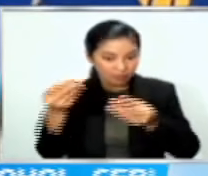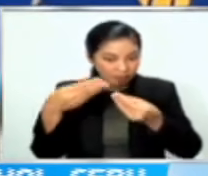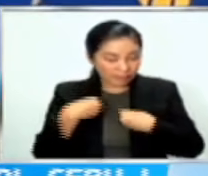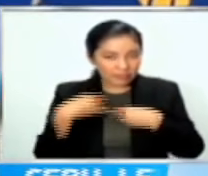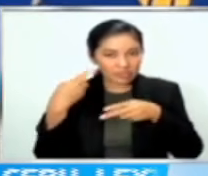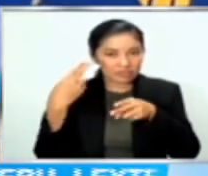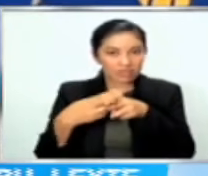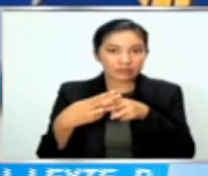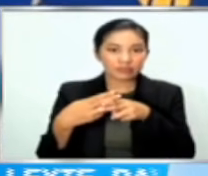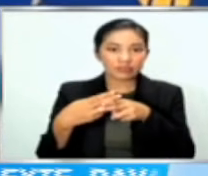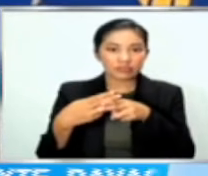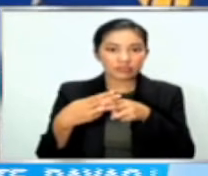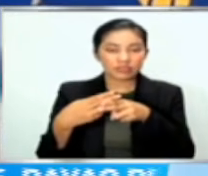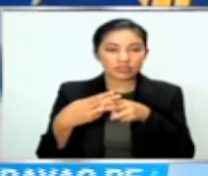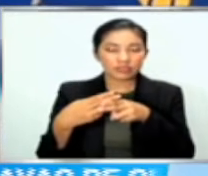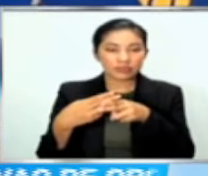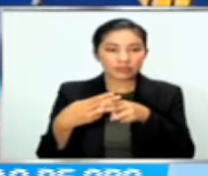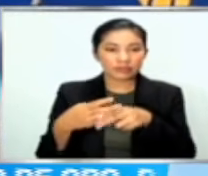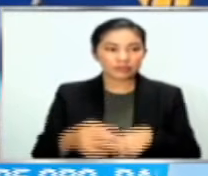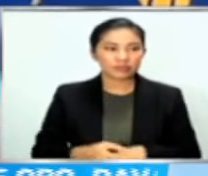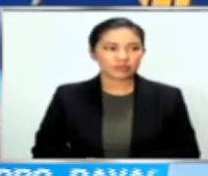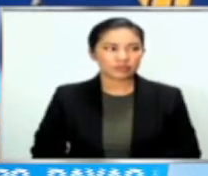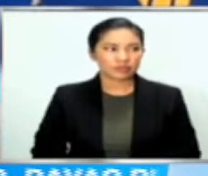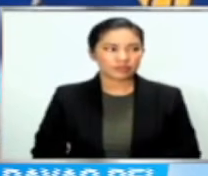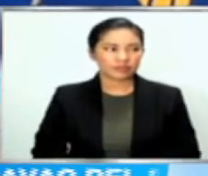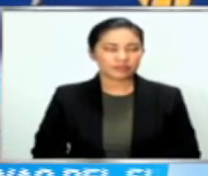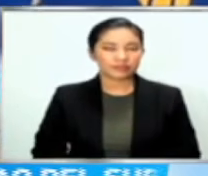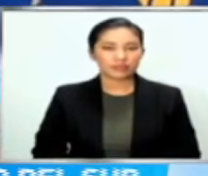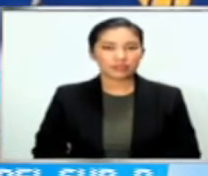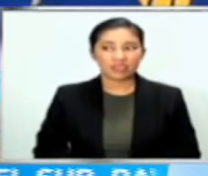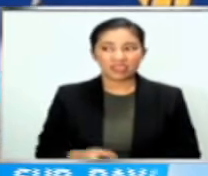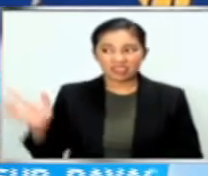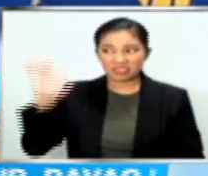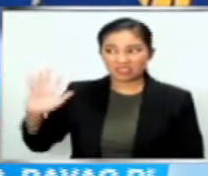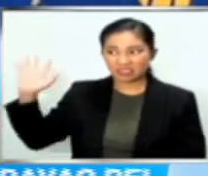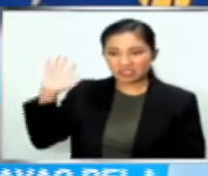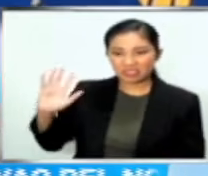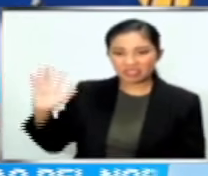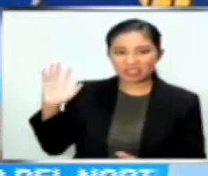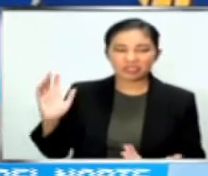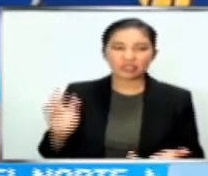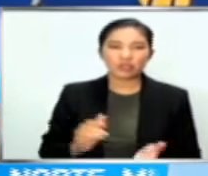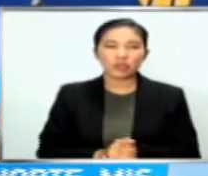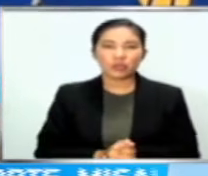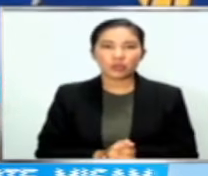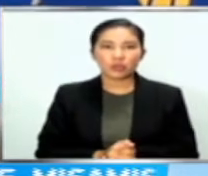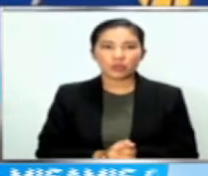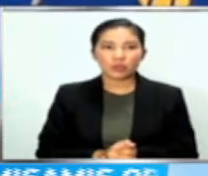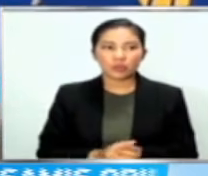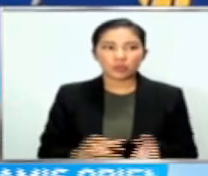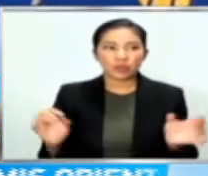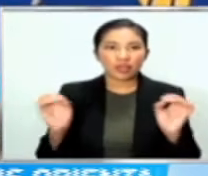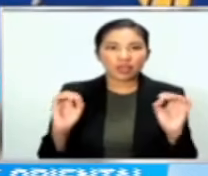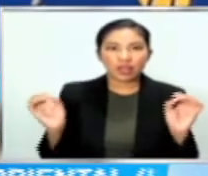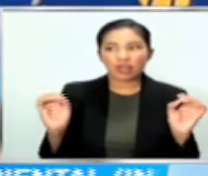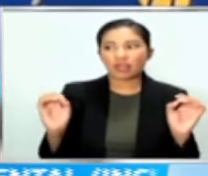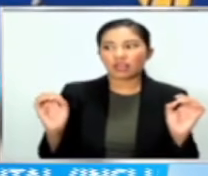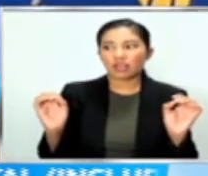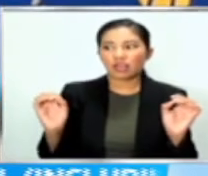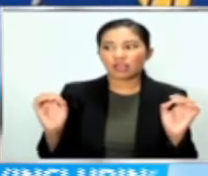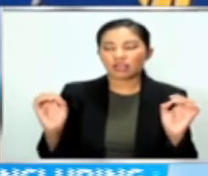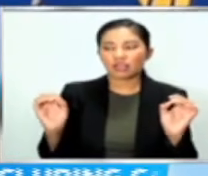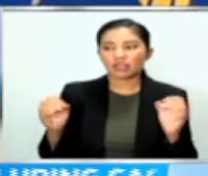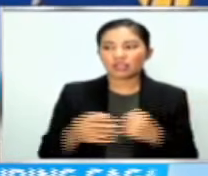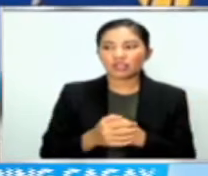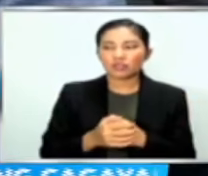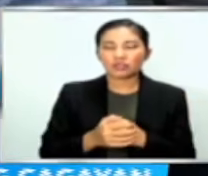akin. Wala ka namang sinabi noong all these years, puro ka praises ng praises sa akin. Tapos ngayon sabihin